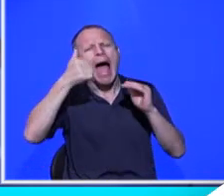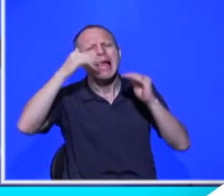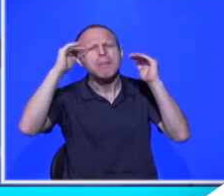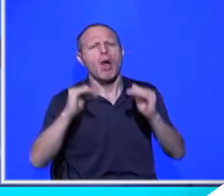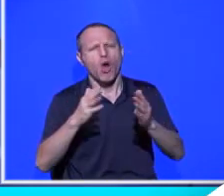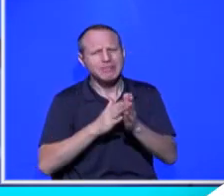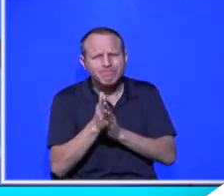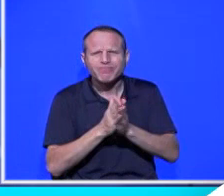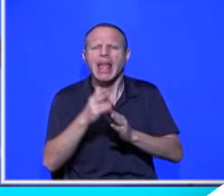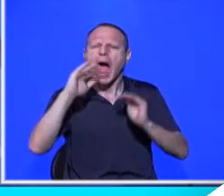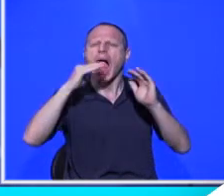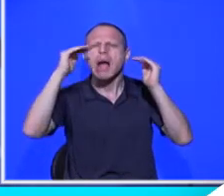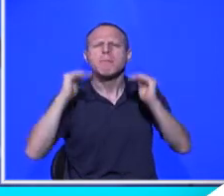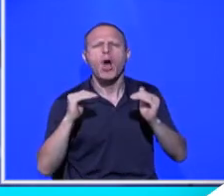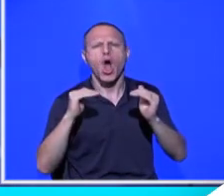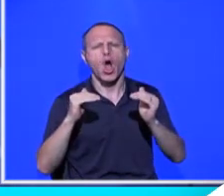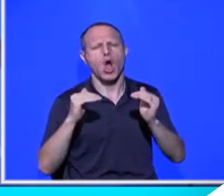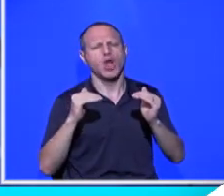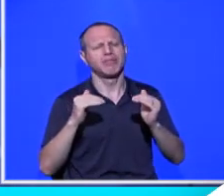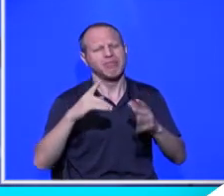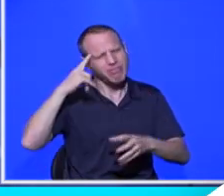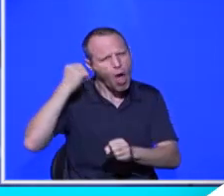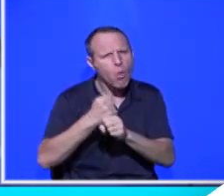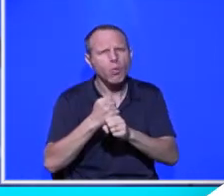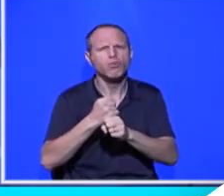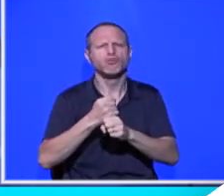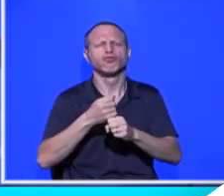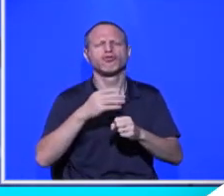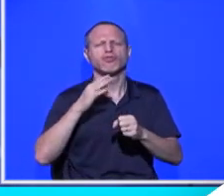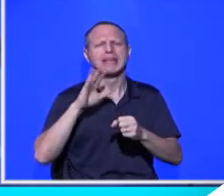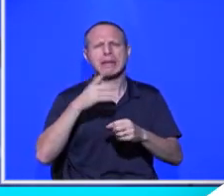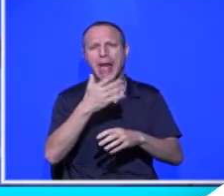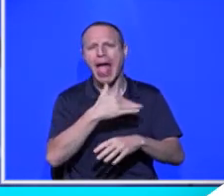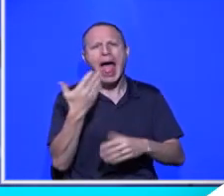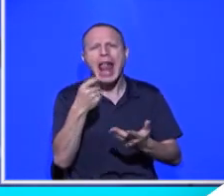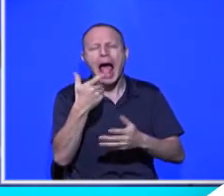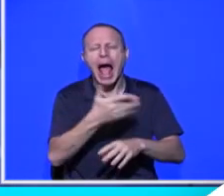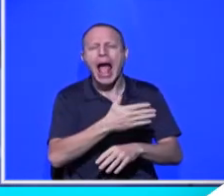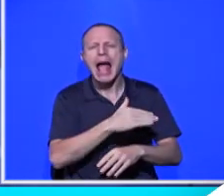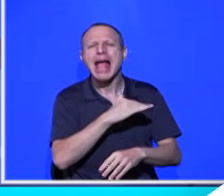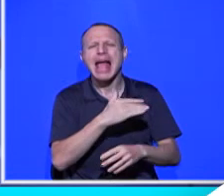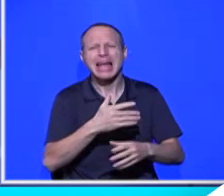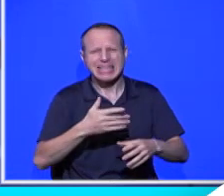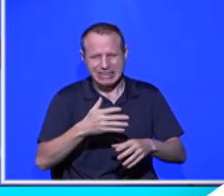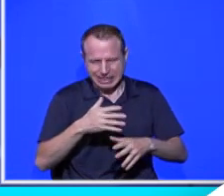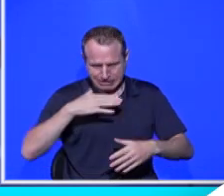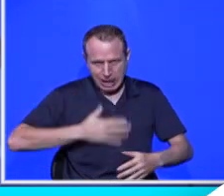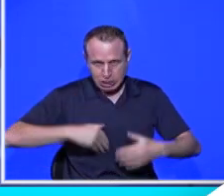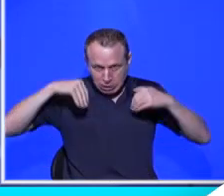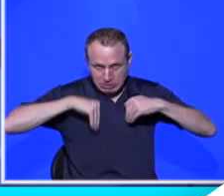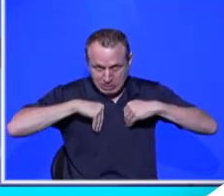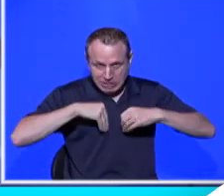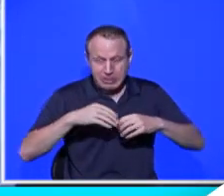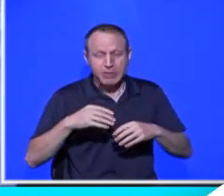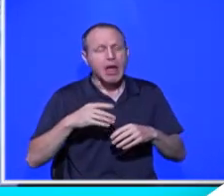פחות נחוש, הכי פחות עם מוטיבציה, ואתה לא יכול, אם אין לך את הקילר אינסטינקט הזה, אתה לא יכול להיות מספר למה אחד. למה הוא היה מוכן לבוא על